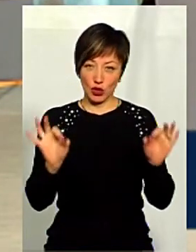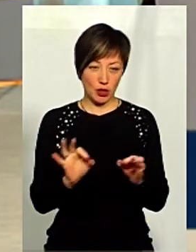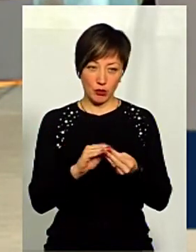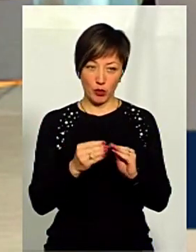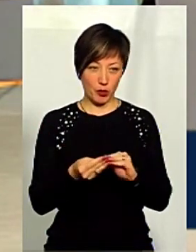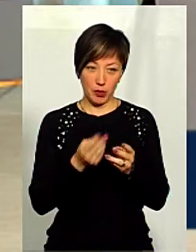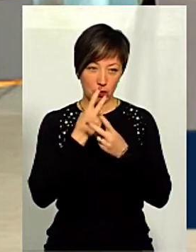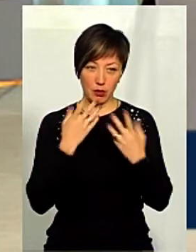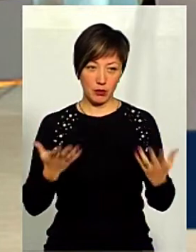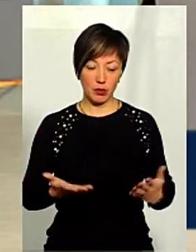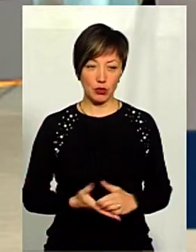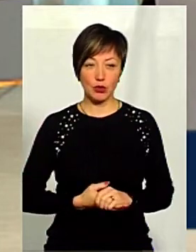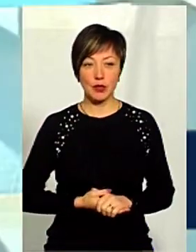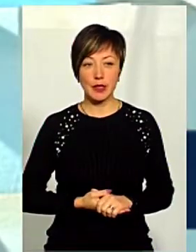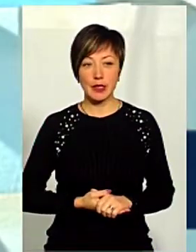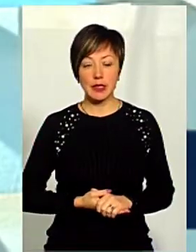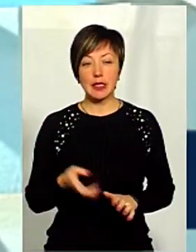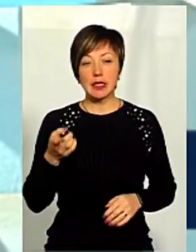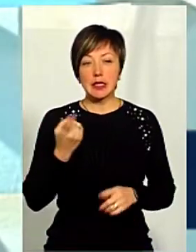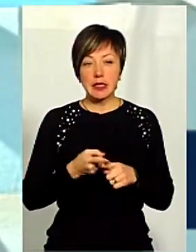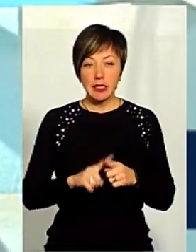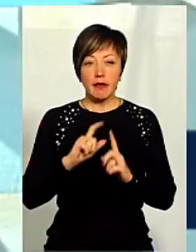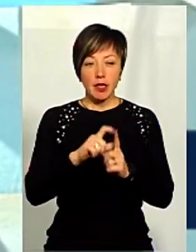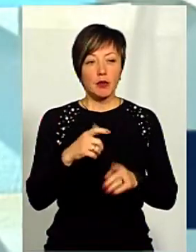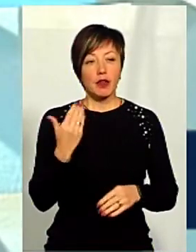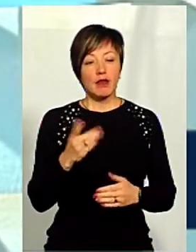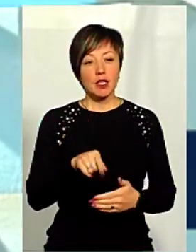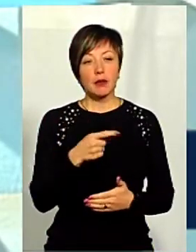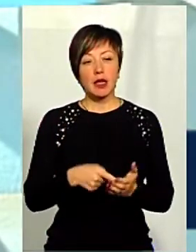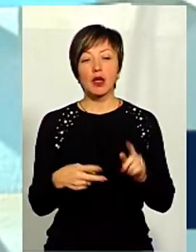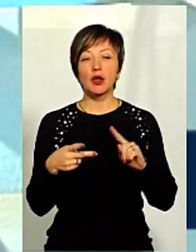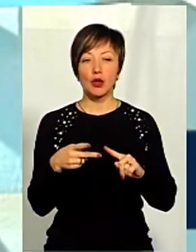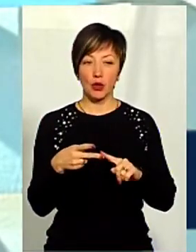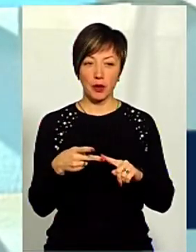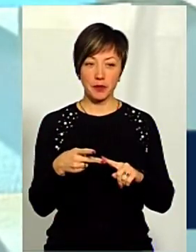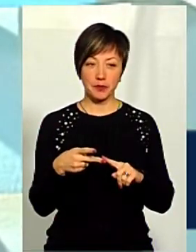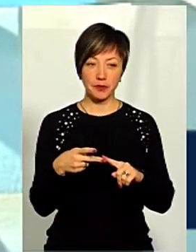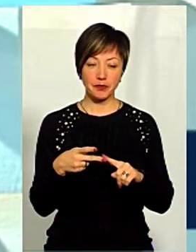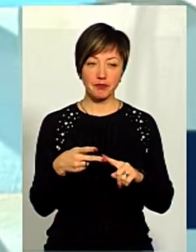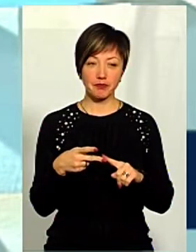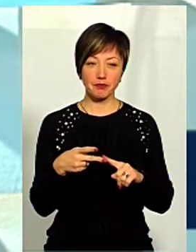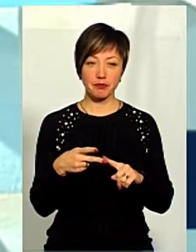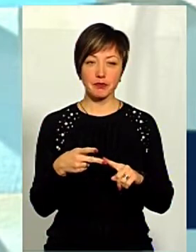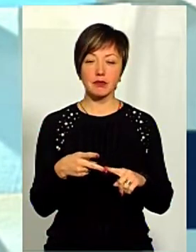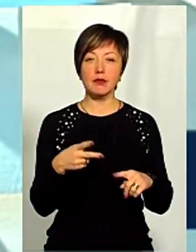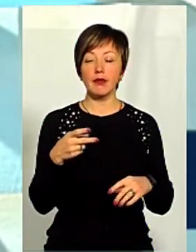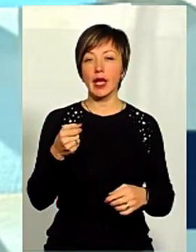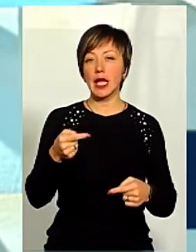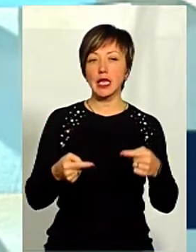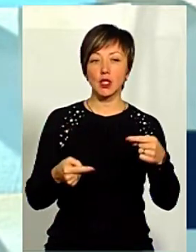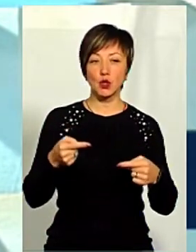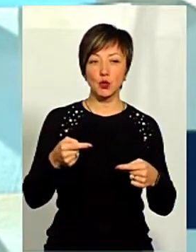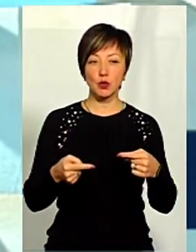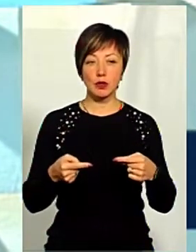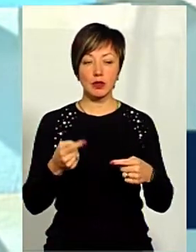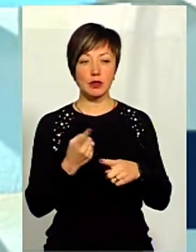жодної проблематики в цьому. Да? Це відповідь на ваше питання. Друге питання. Тобто, на дискусії, в ході